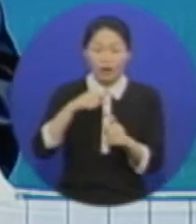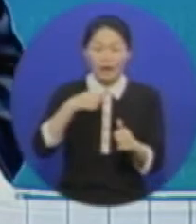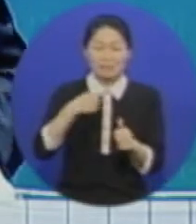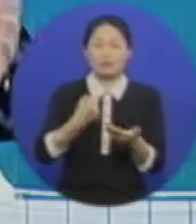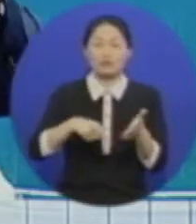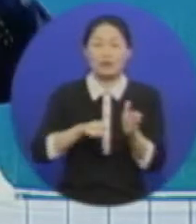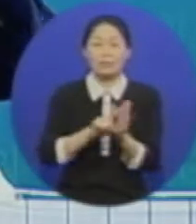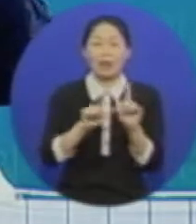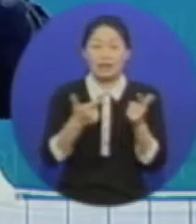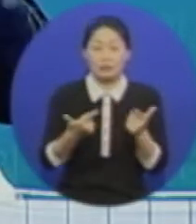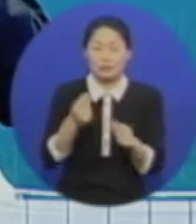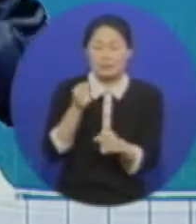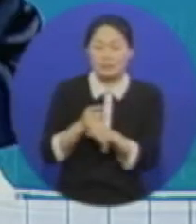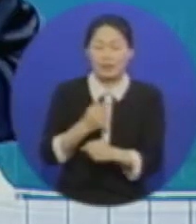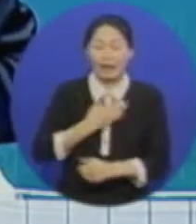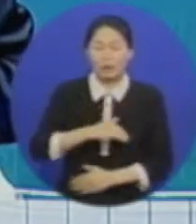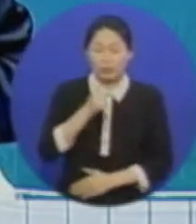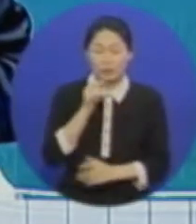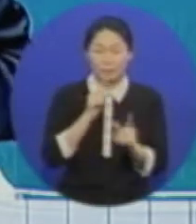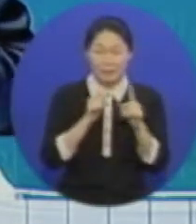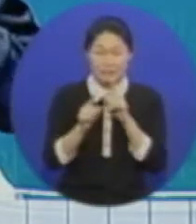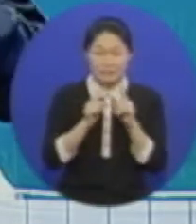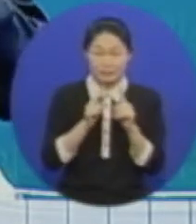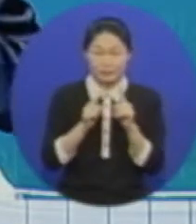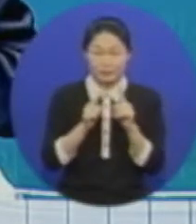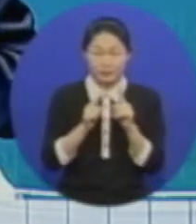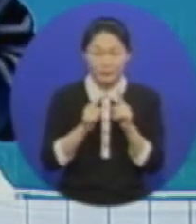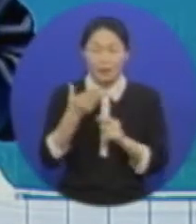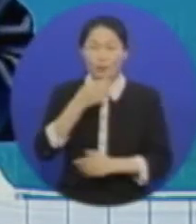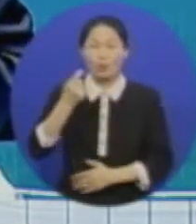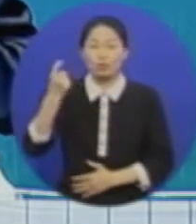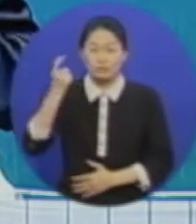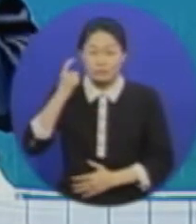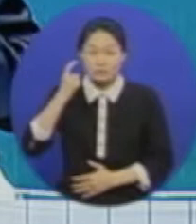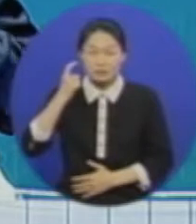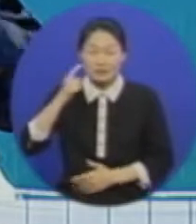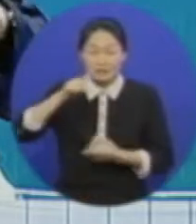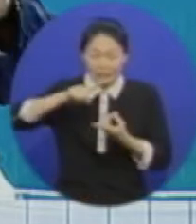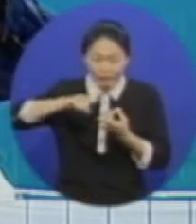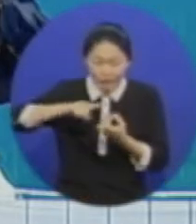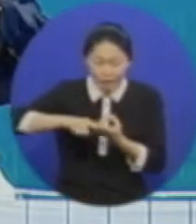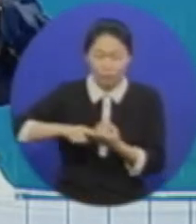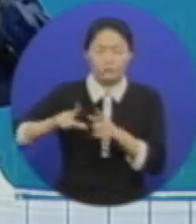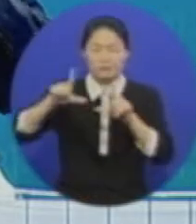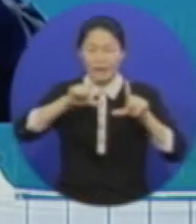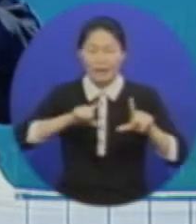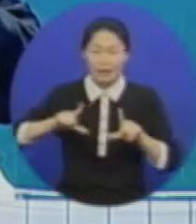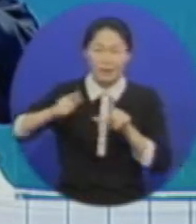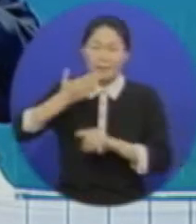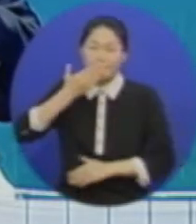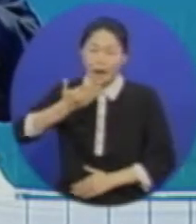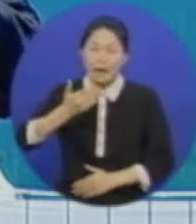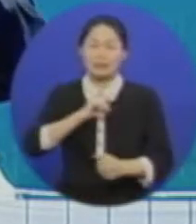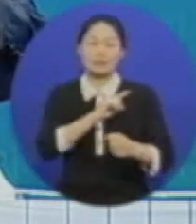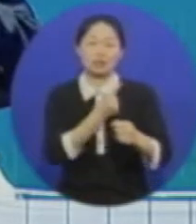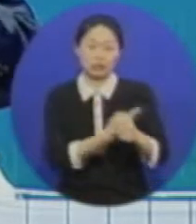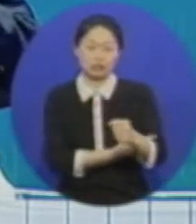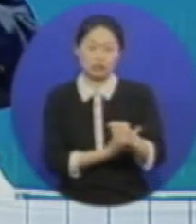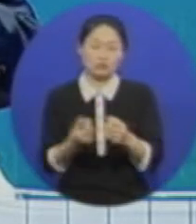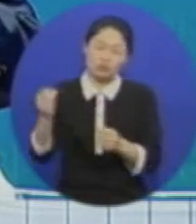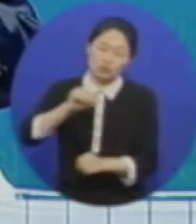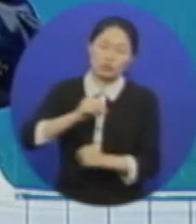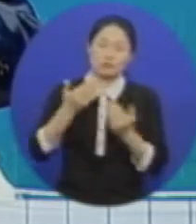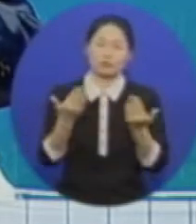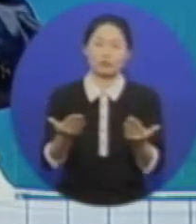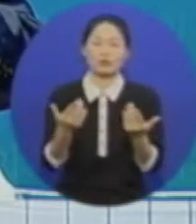그들이 2위 알고 있는 그 말씀 그 복음을 그대로 삶으로 살 수 있는 능력을 부어 주신